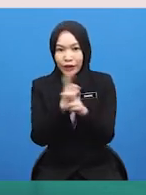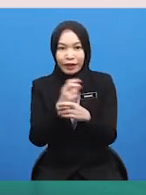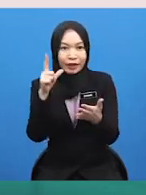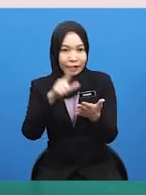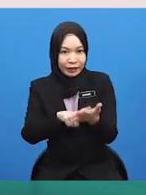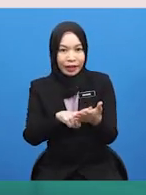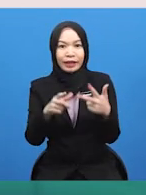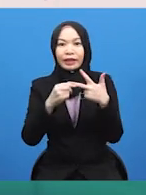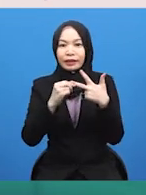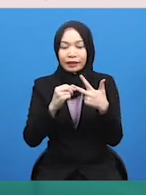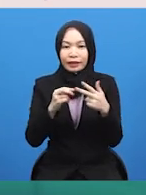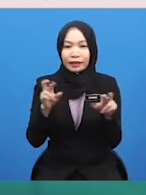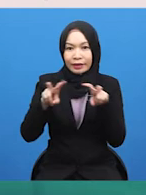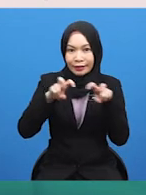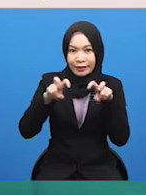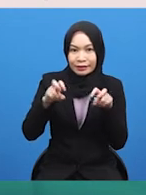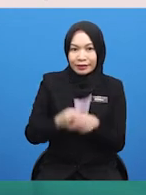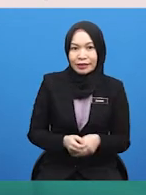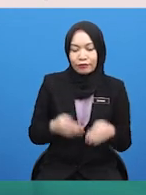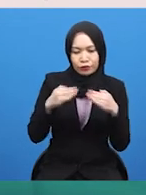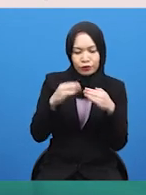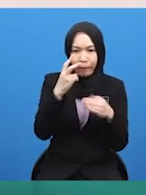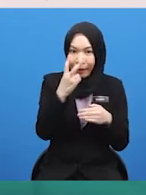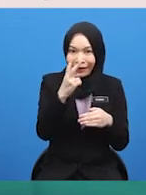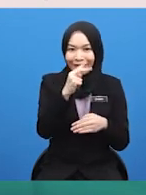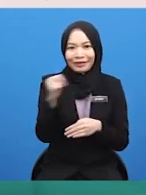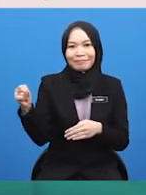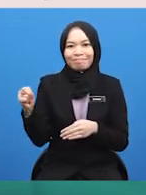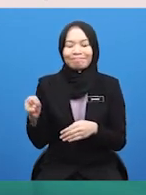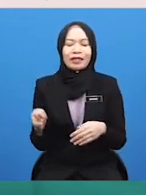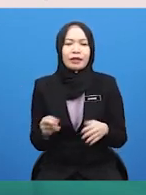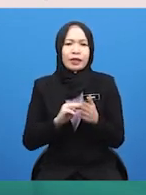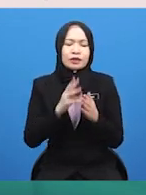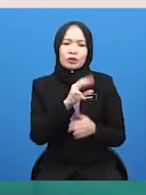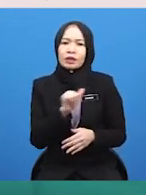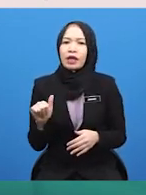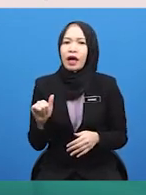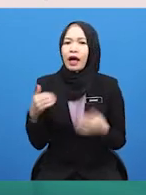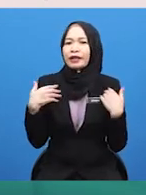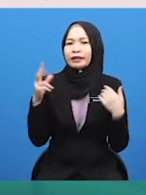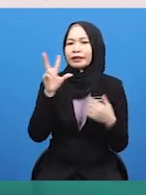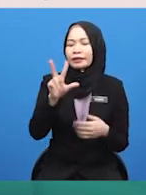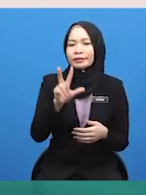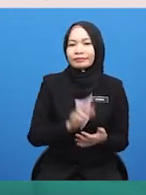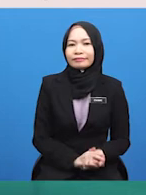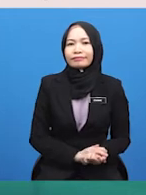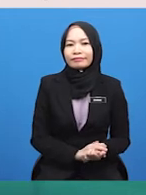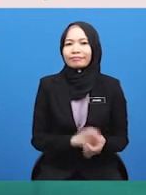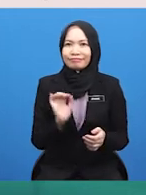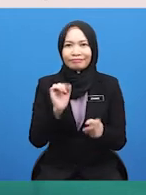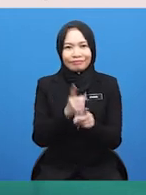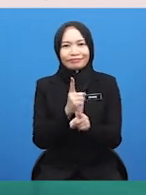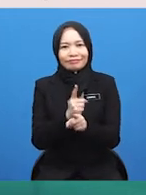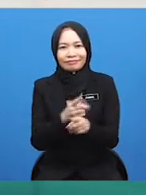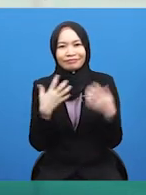Yang ketiga, kajian sudut pandangan. Okey, maksudnya ada tiga lah yang perlu diberi penekanan dalam lukisan perekaan ni. Ya, betul.